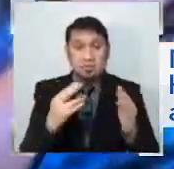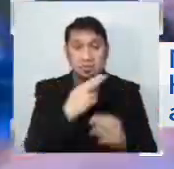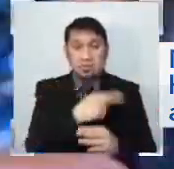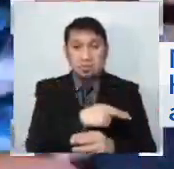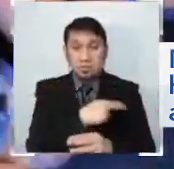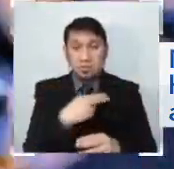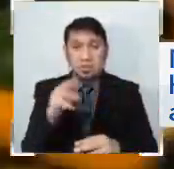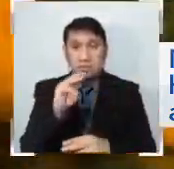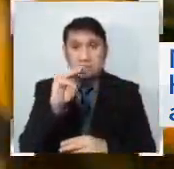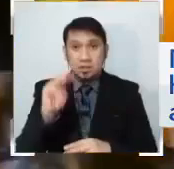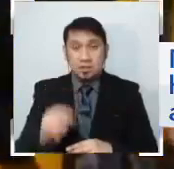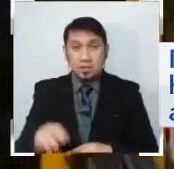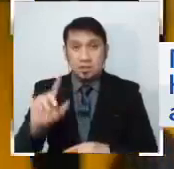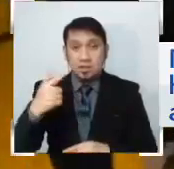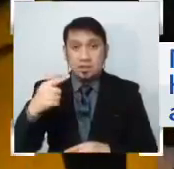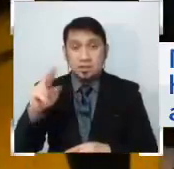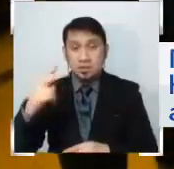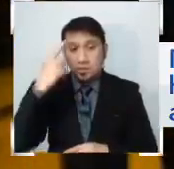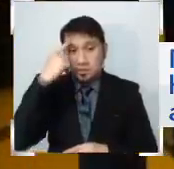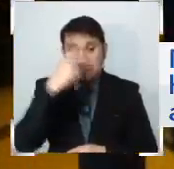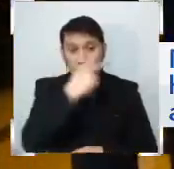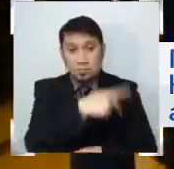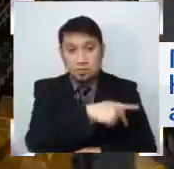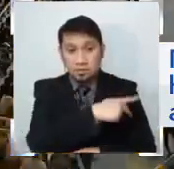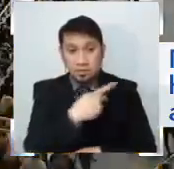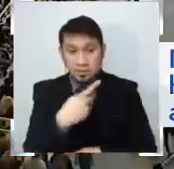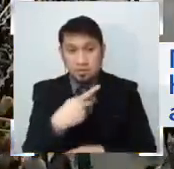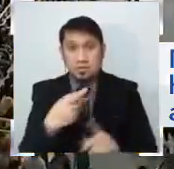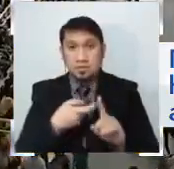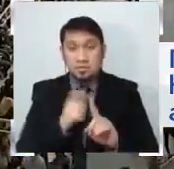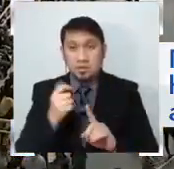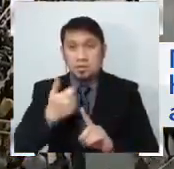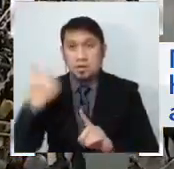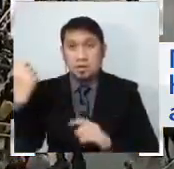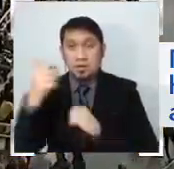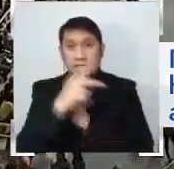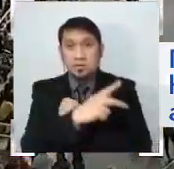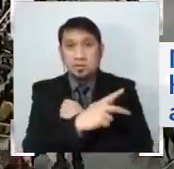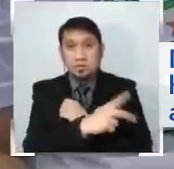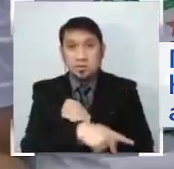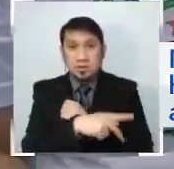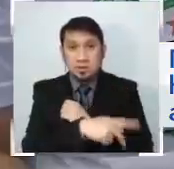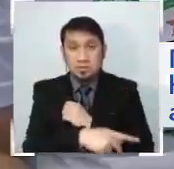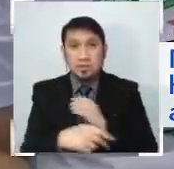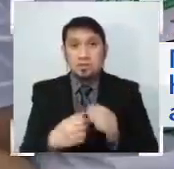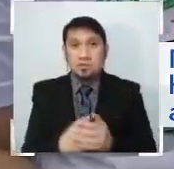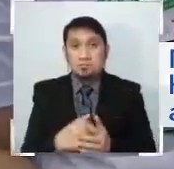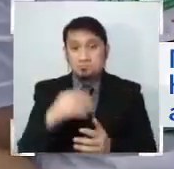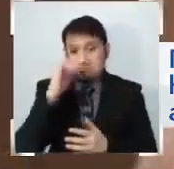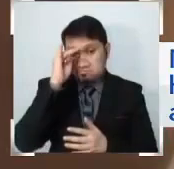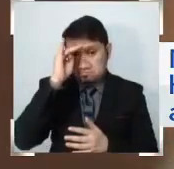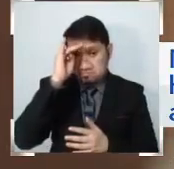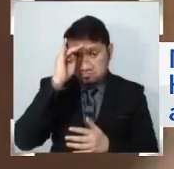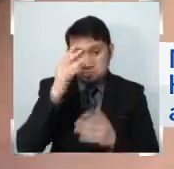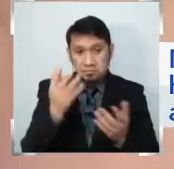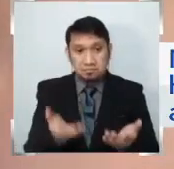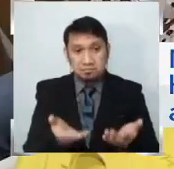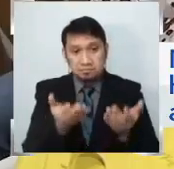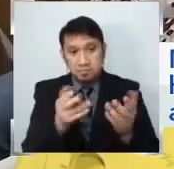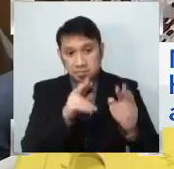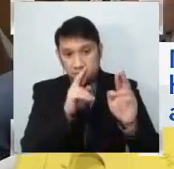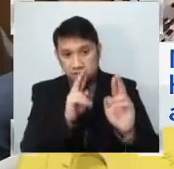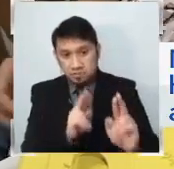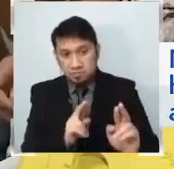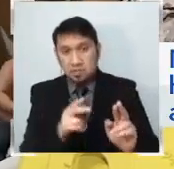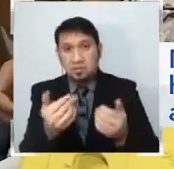sa mga pasyente mula sa karatig ng mga probinsya. Pinuri rin ni Moreno ang Administrasyong Duterte sa pagpapatupad